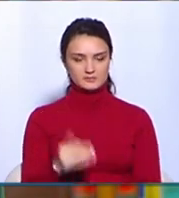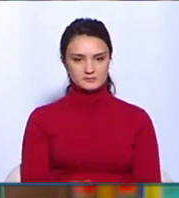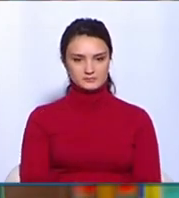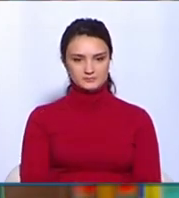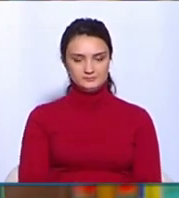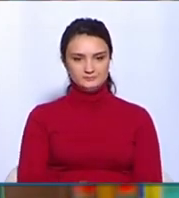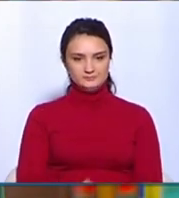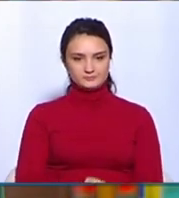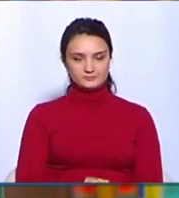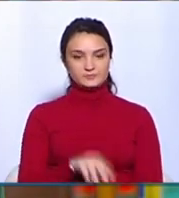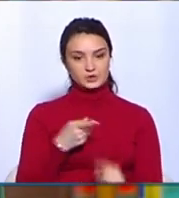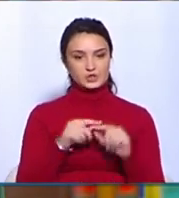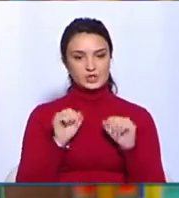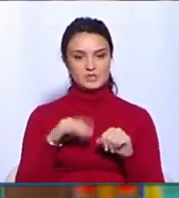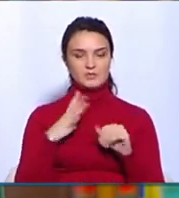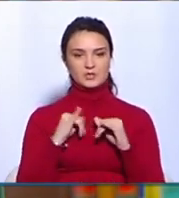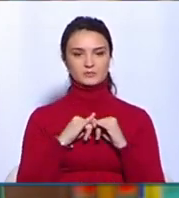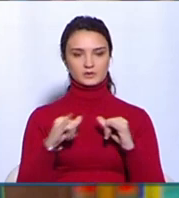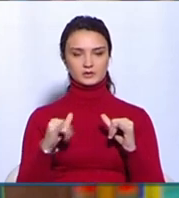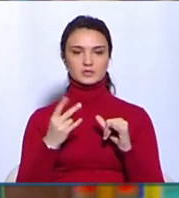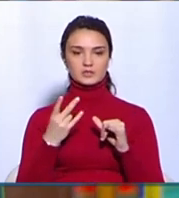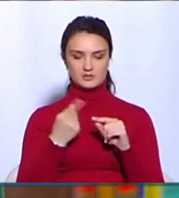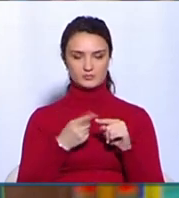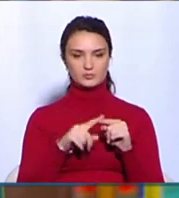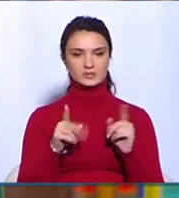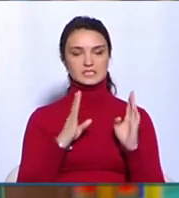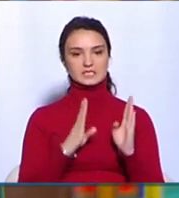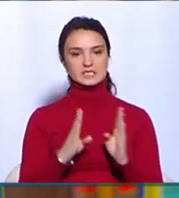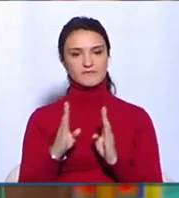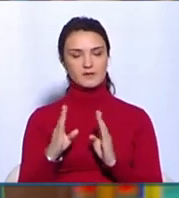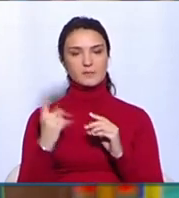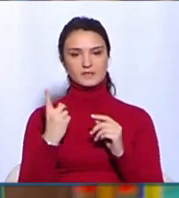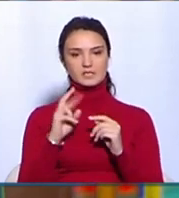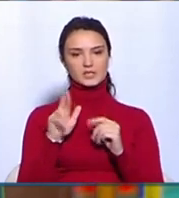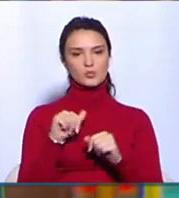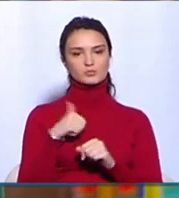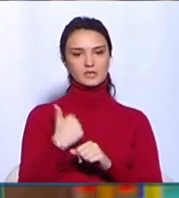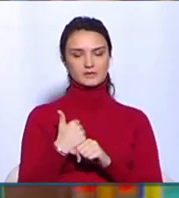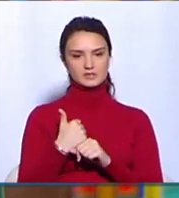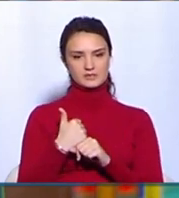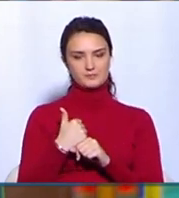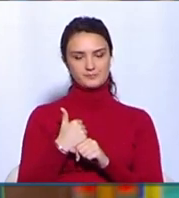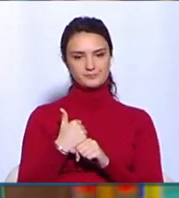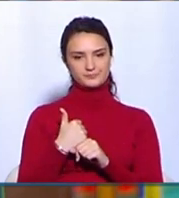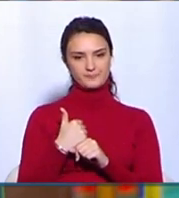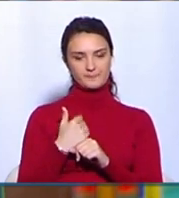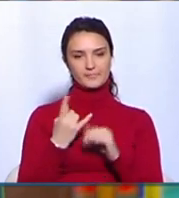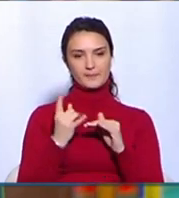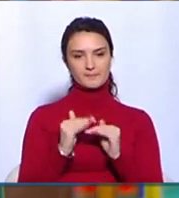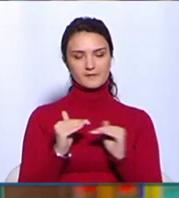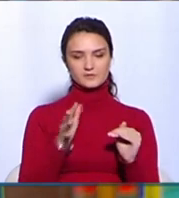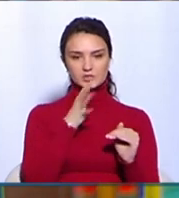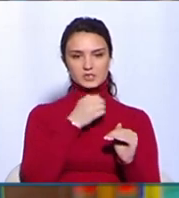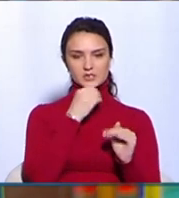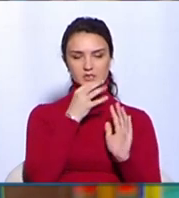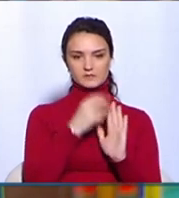ექსპერიმენტების შედეგად შეიძლება განუვითარდეს. მაშასადამე ქცევა პირველი და უმთავრესი მახასიათებელი. ბავშვთა